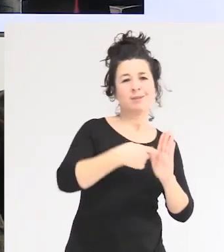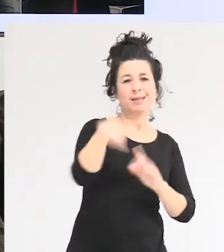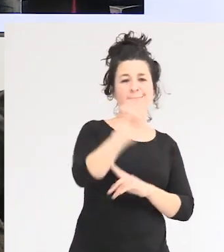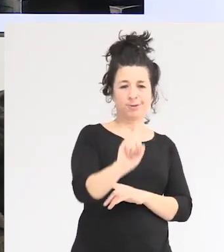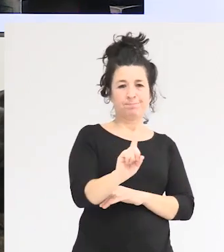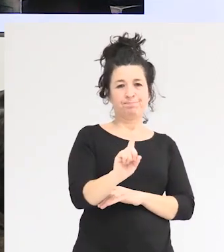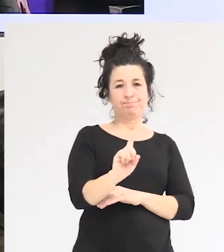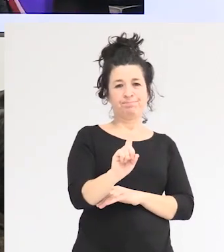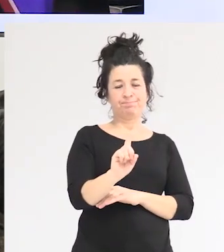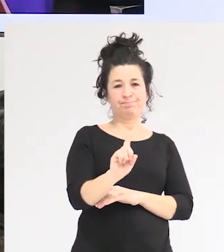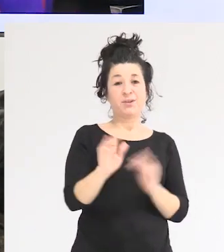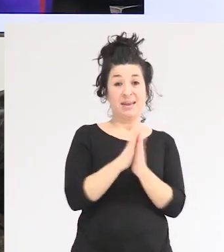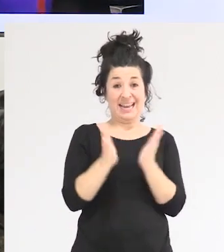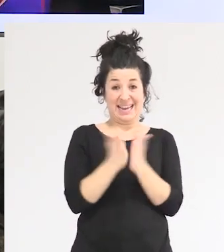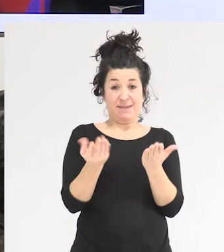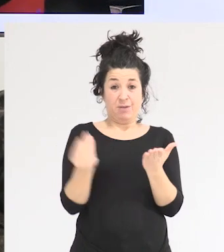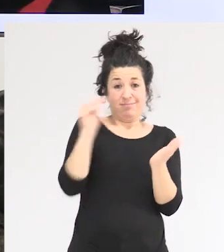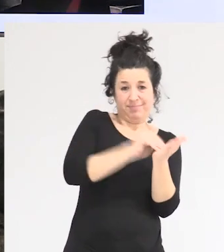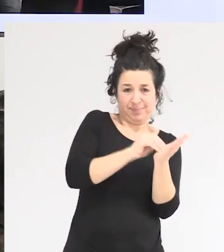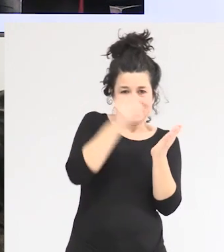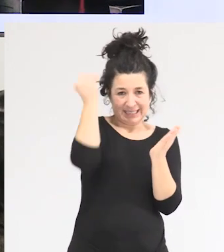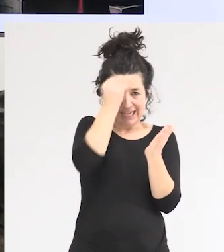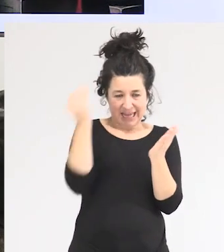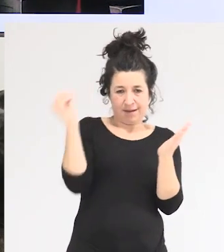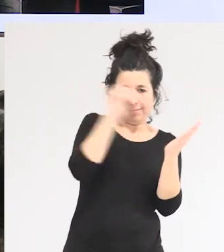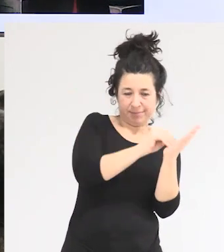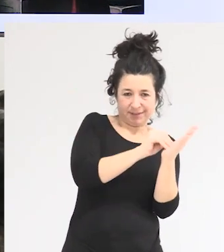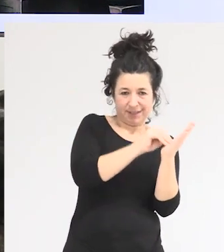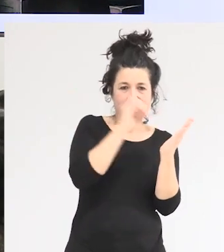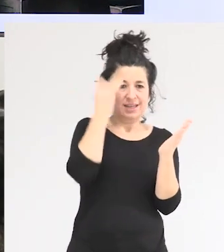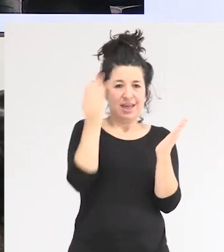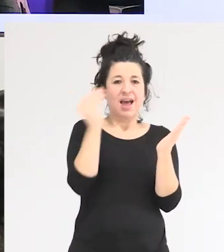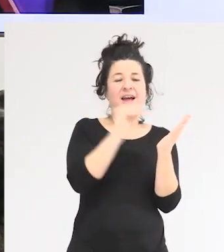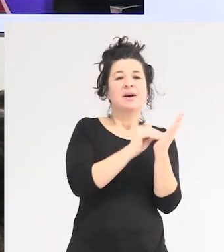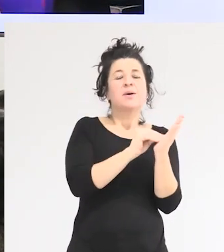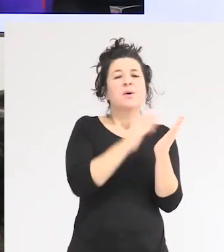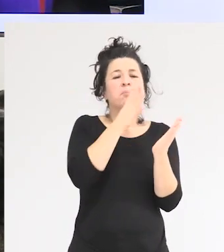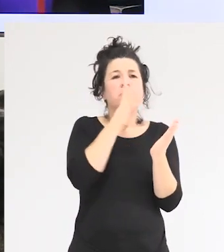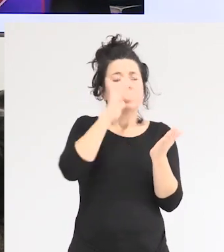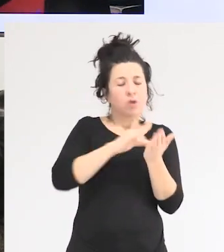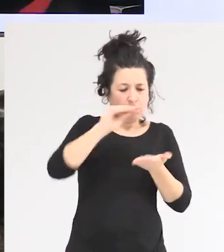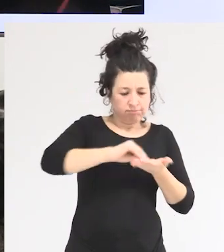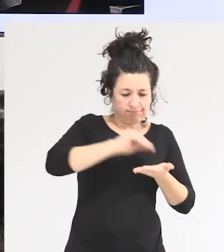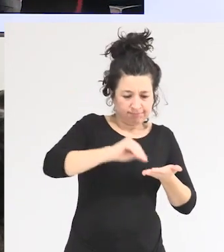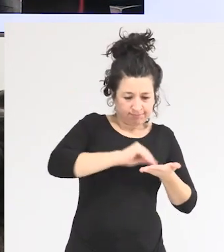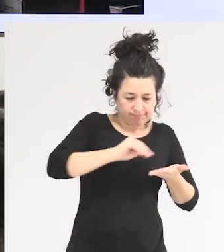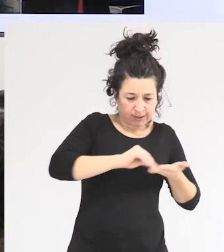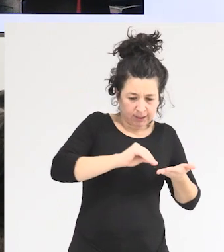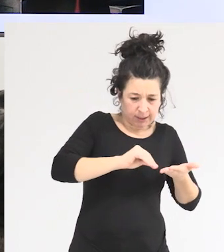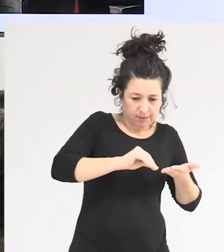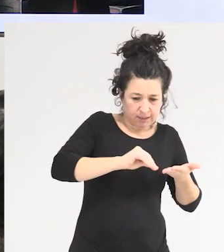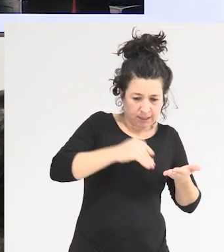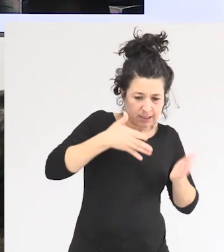azaltzen dena, zeren idazten zaudenean ez zaude ama bezala